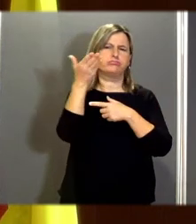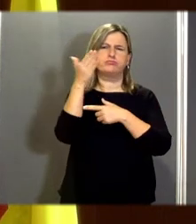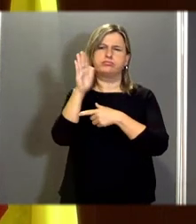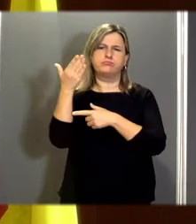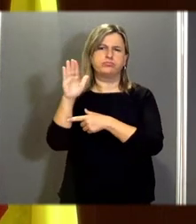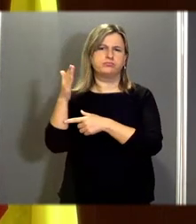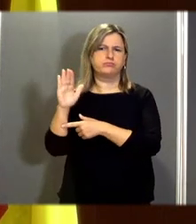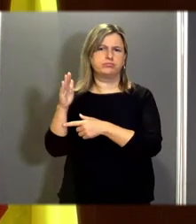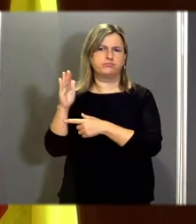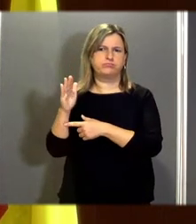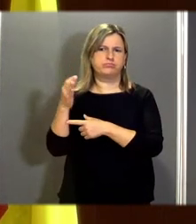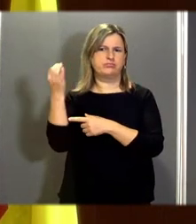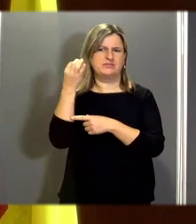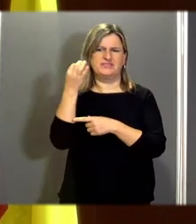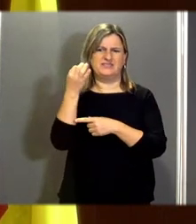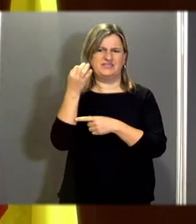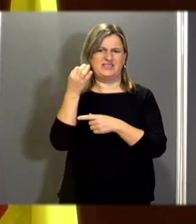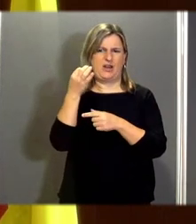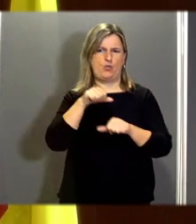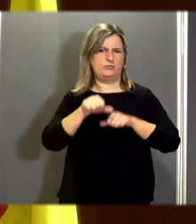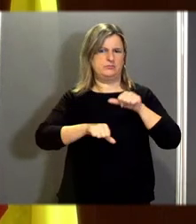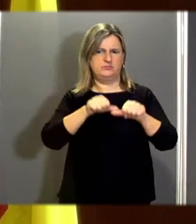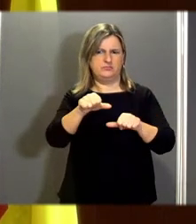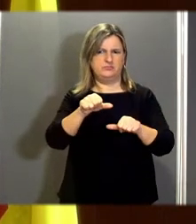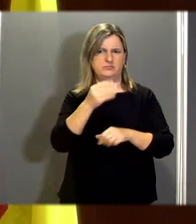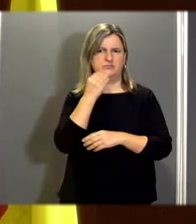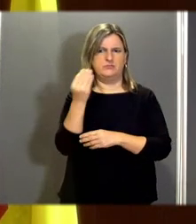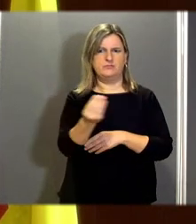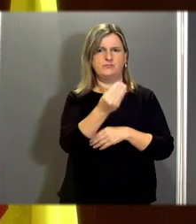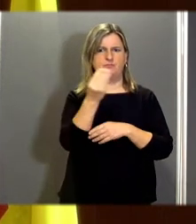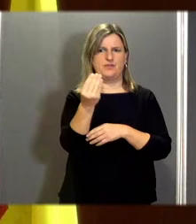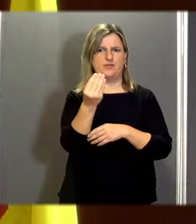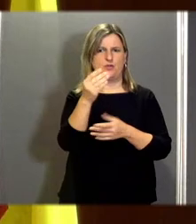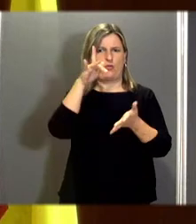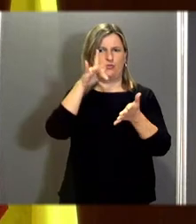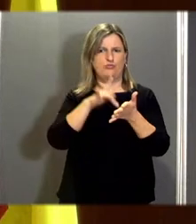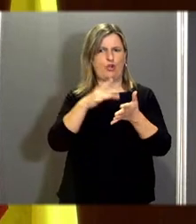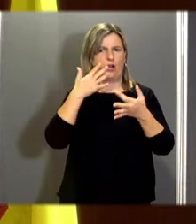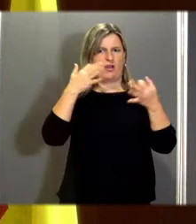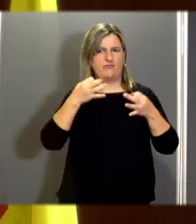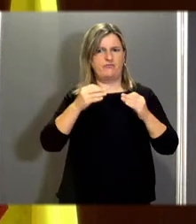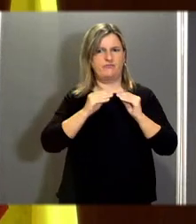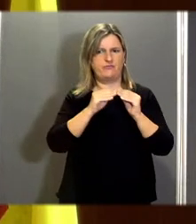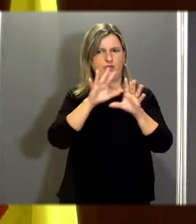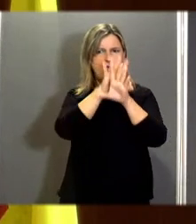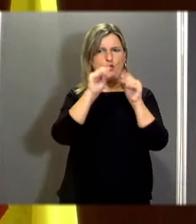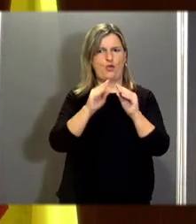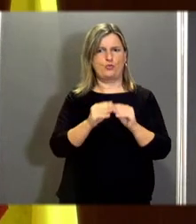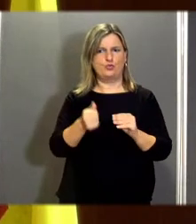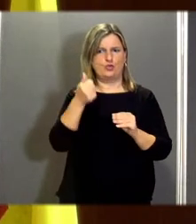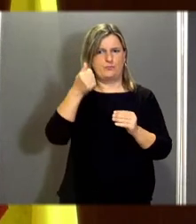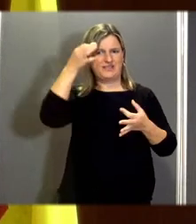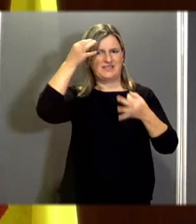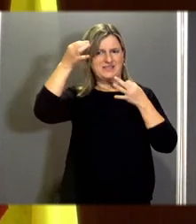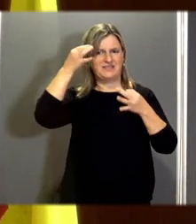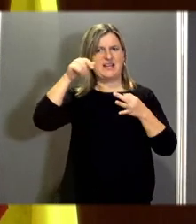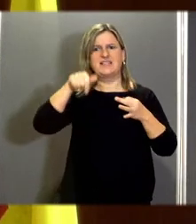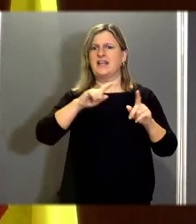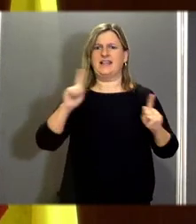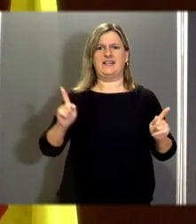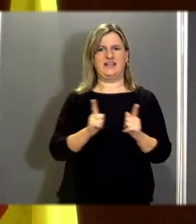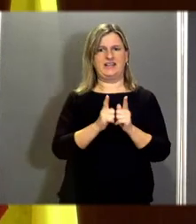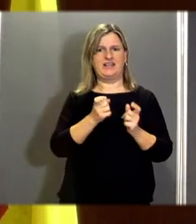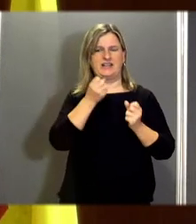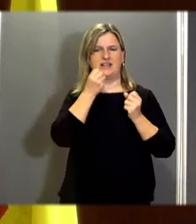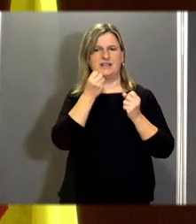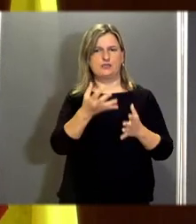que enriquirà tot això que estem dient al moment de fer-ne unes conclusions més elaborades, per tant això és un resum,